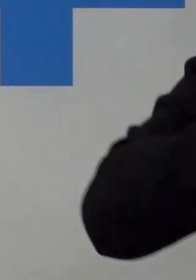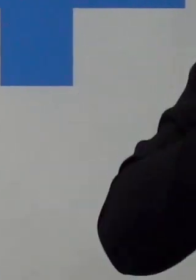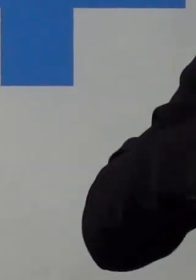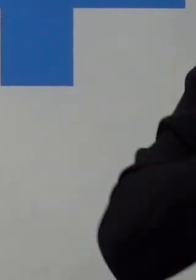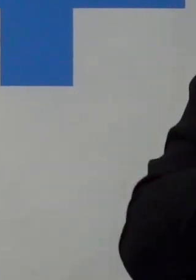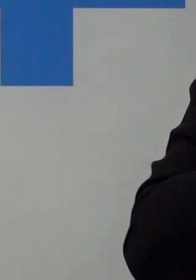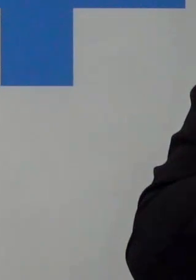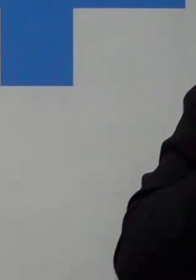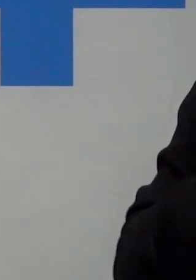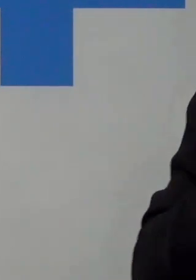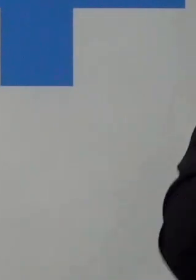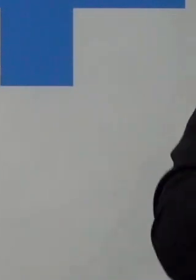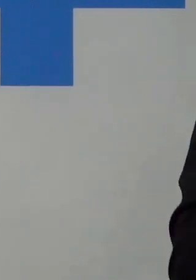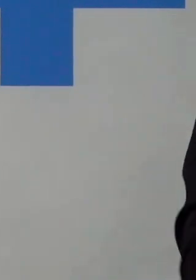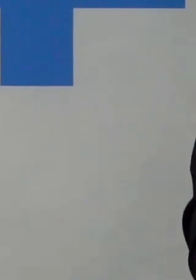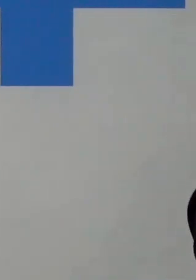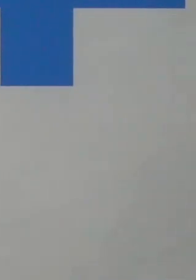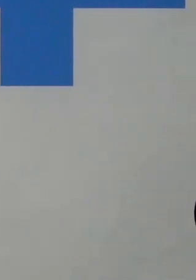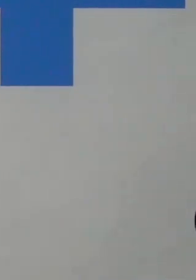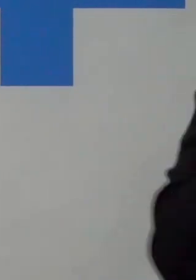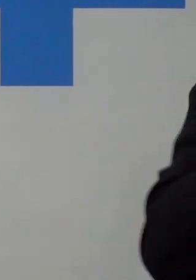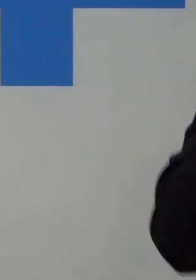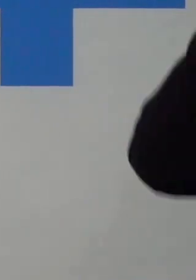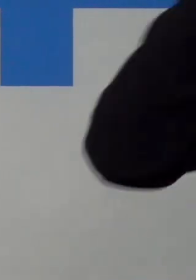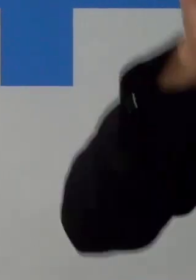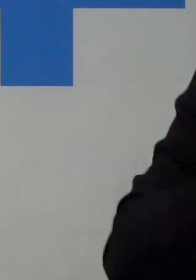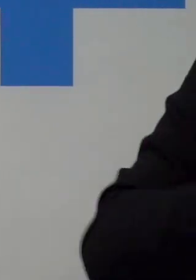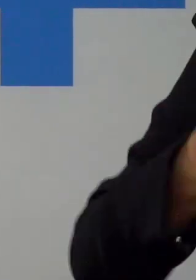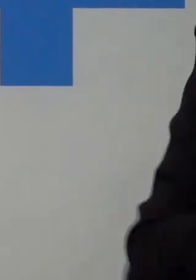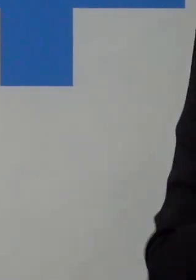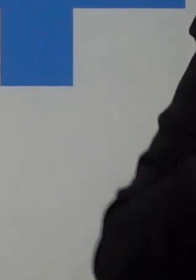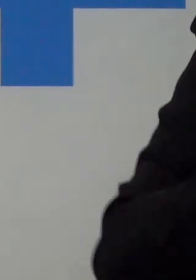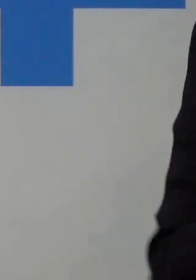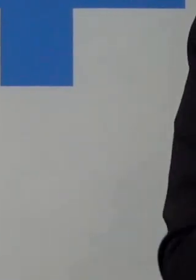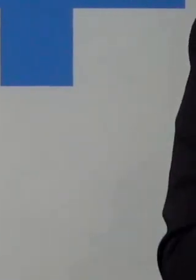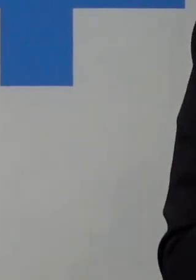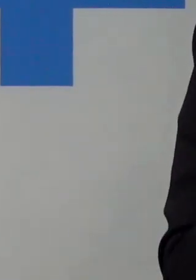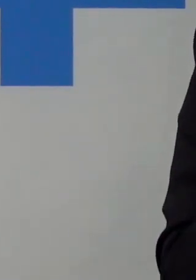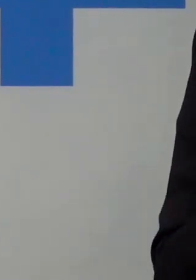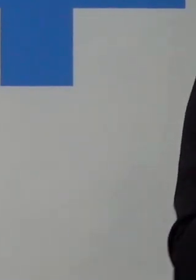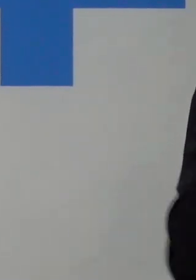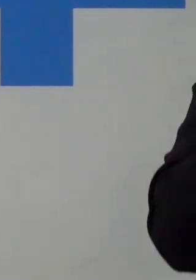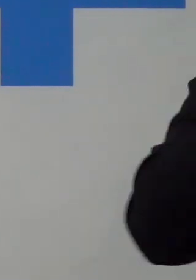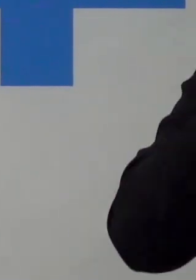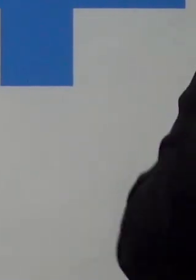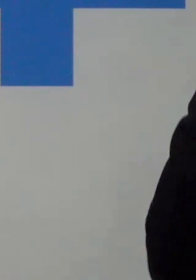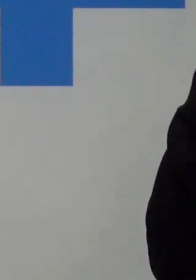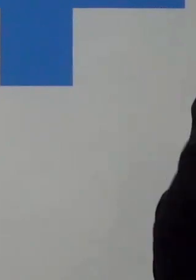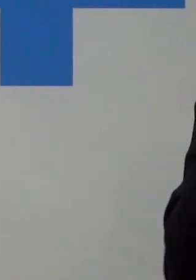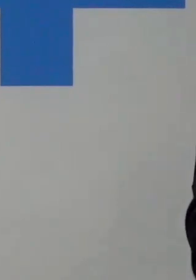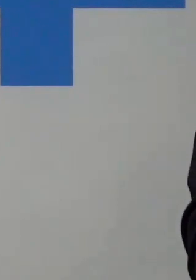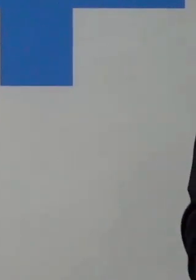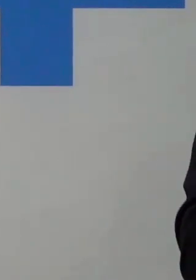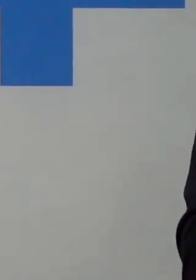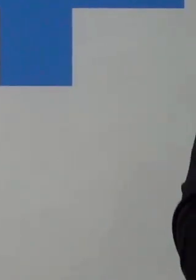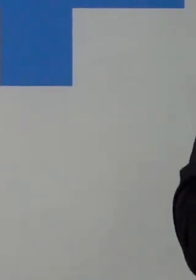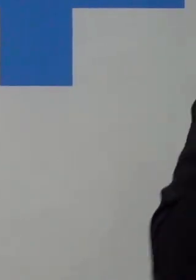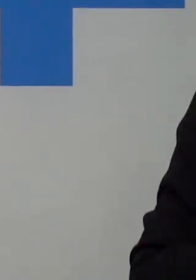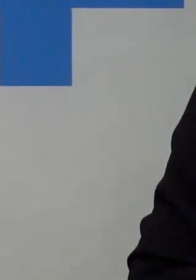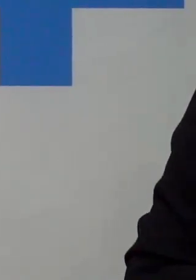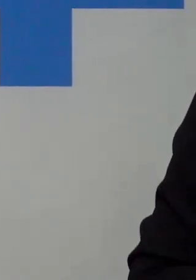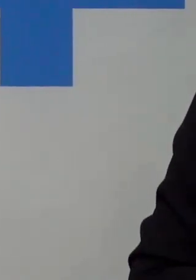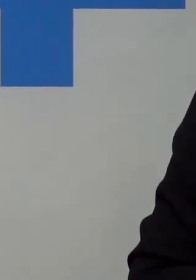인근의 지역 경제를 살리고 주민의 삶을 개선하기 위한 정책들을 계속 발굴해